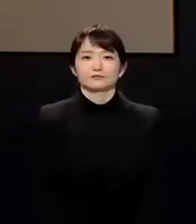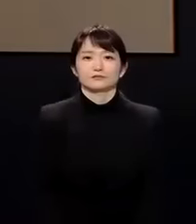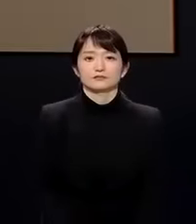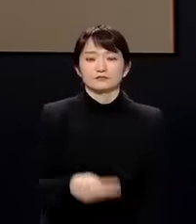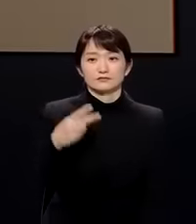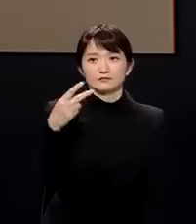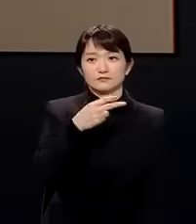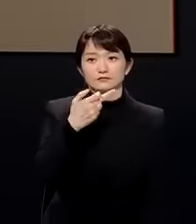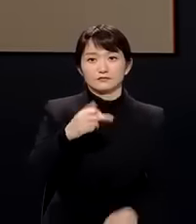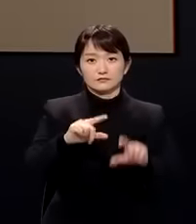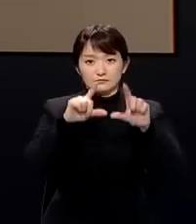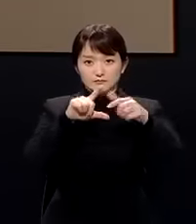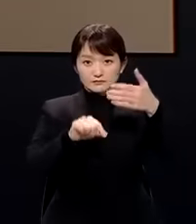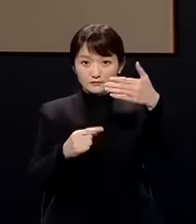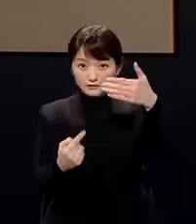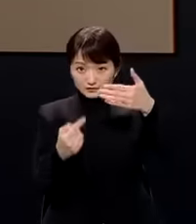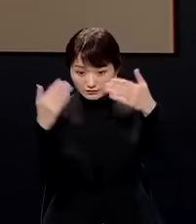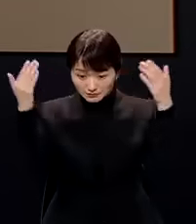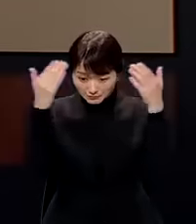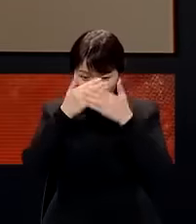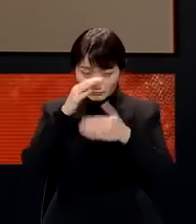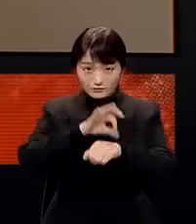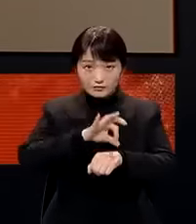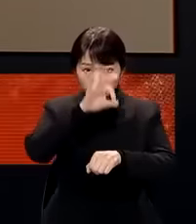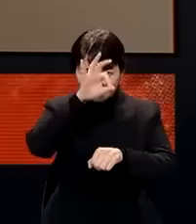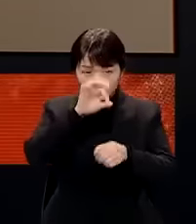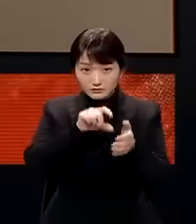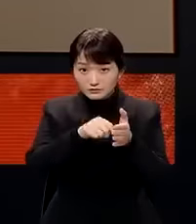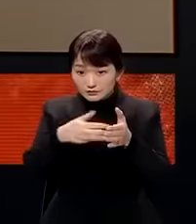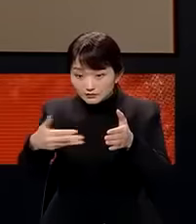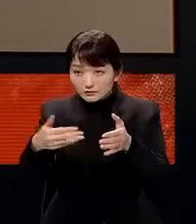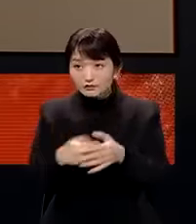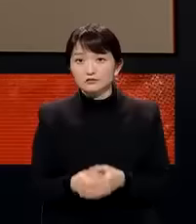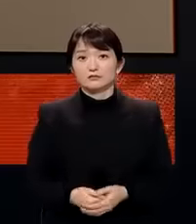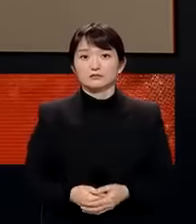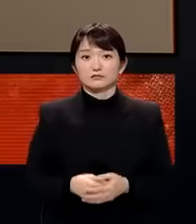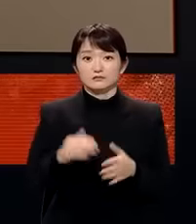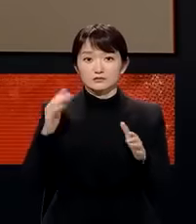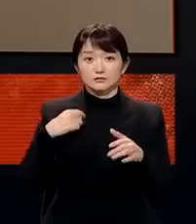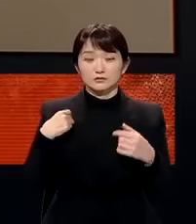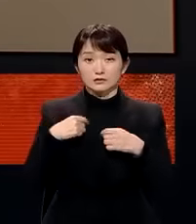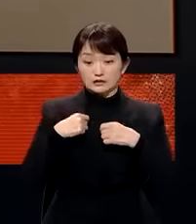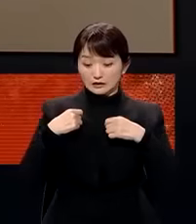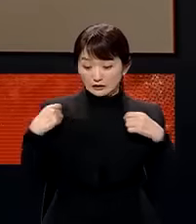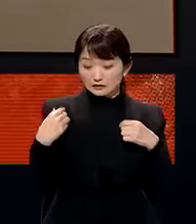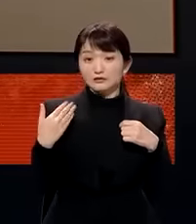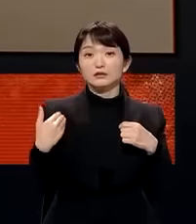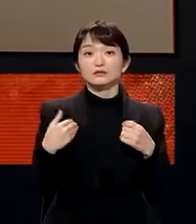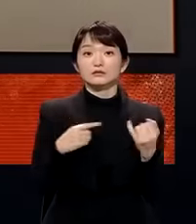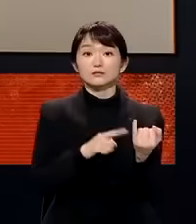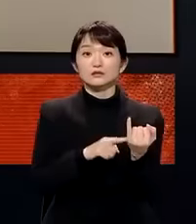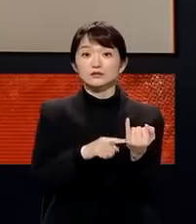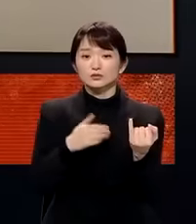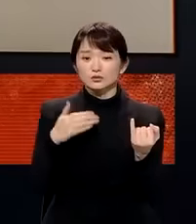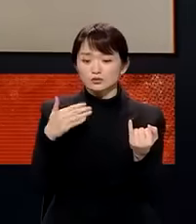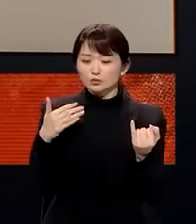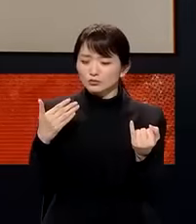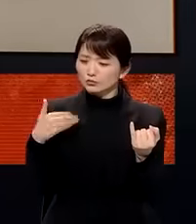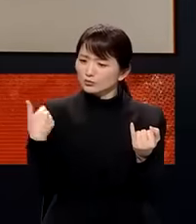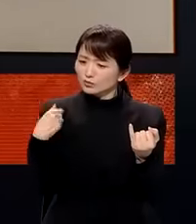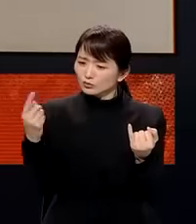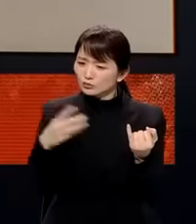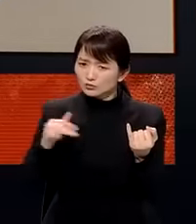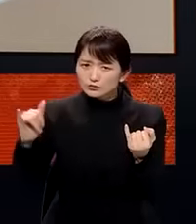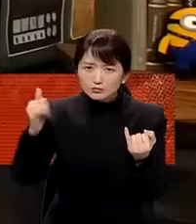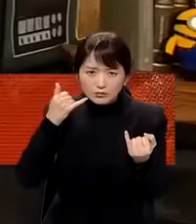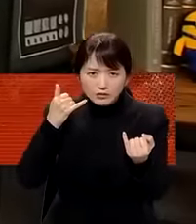2017년 9월 1일 밤 10시가 넘은 시간 학생을 채 벗지도 못한 스무살 여성에게 오르는 번호로 전화한통이